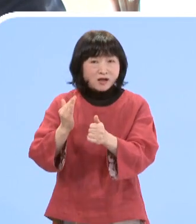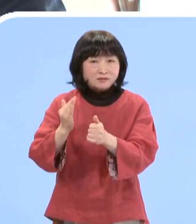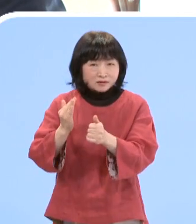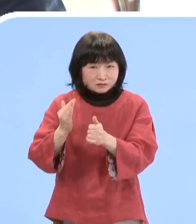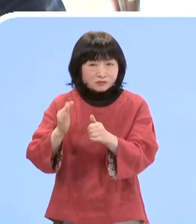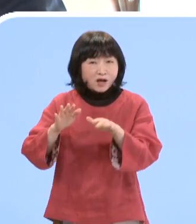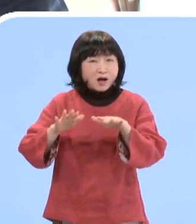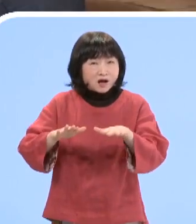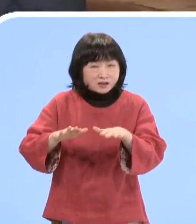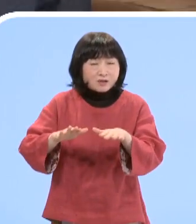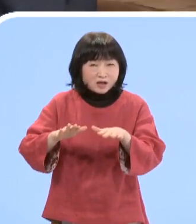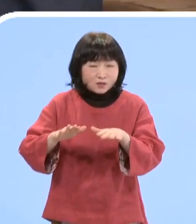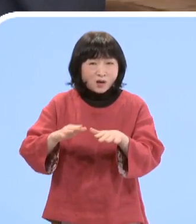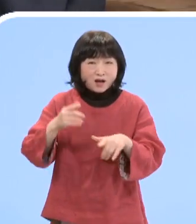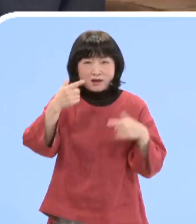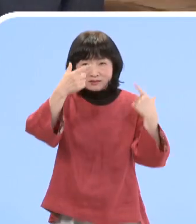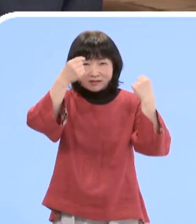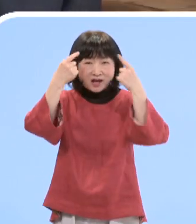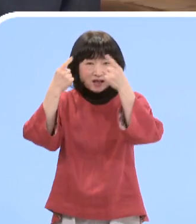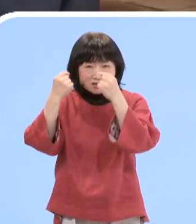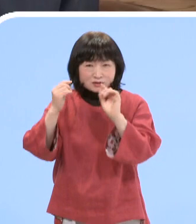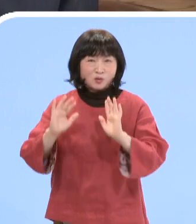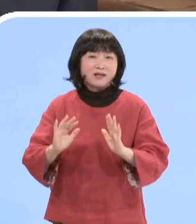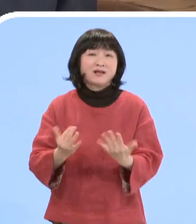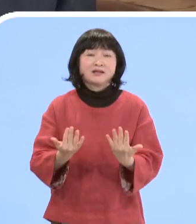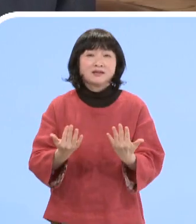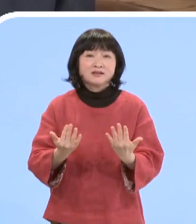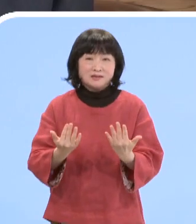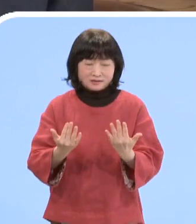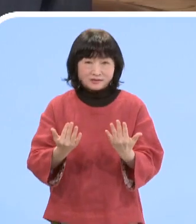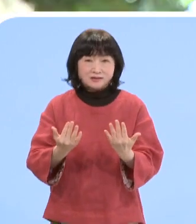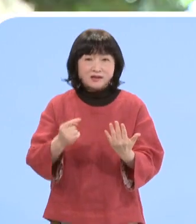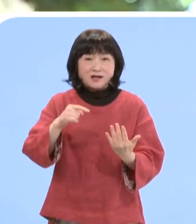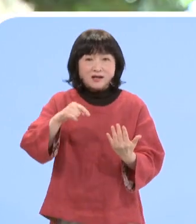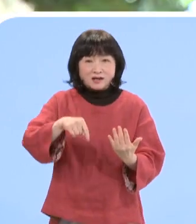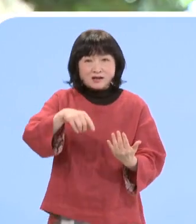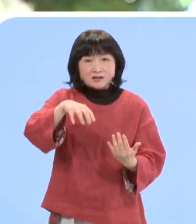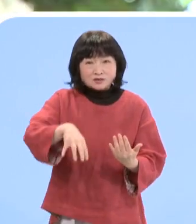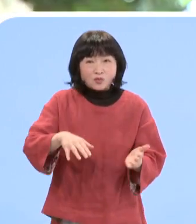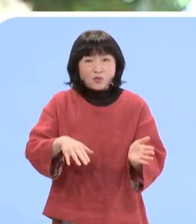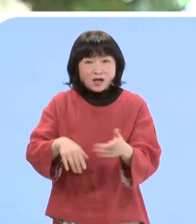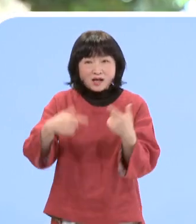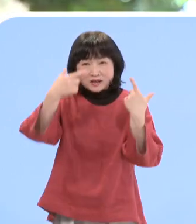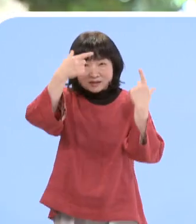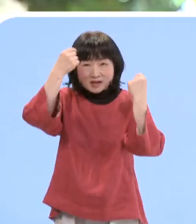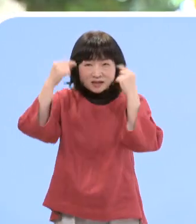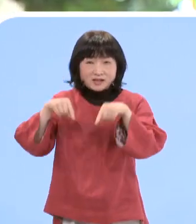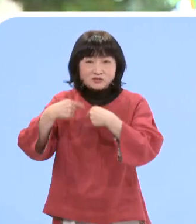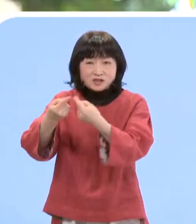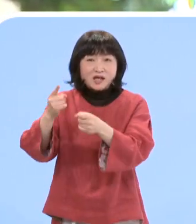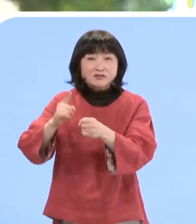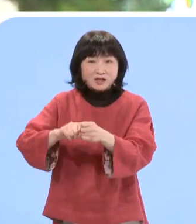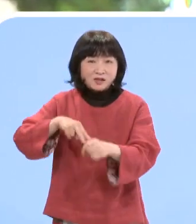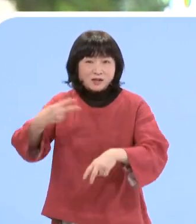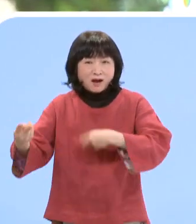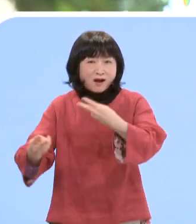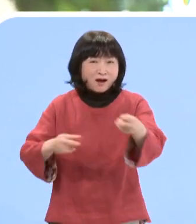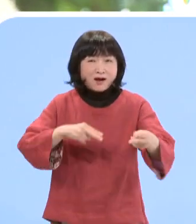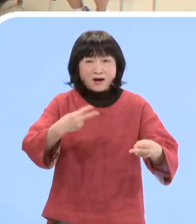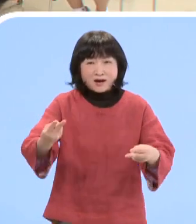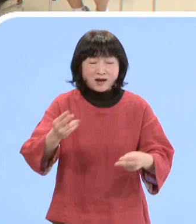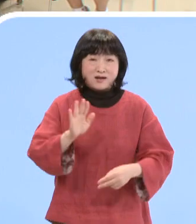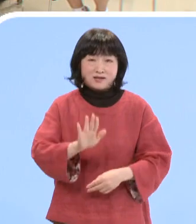なくてですね、はい、大学進学で人口流出が起こっている地域なんですよね。です